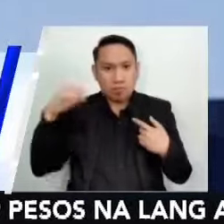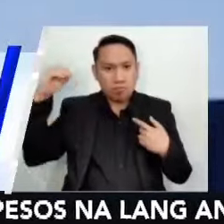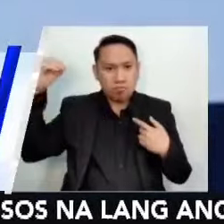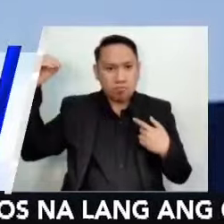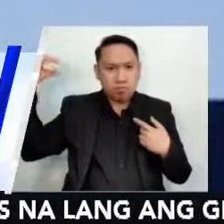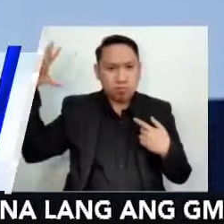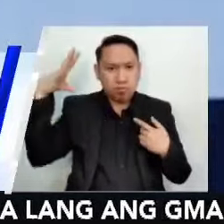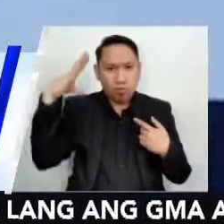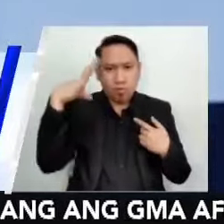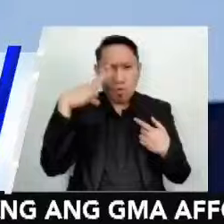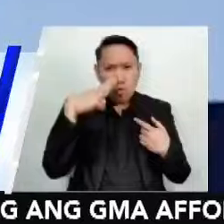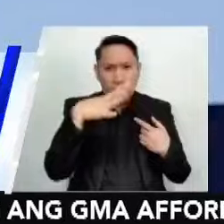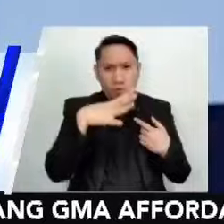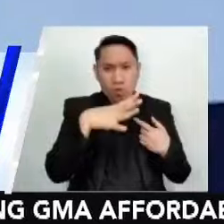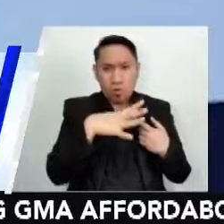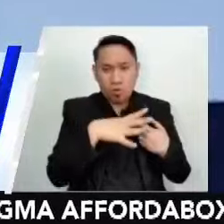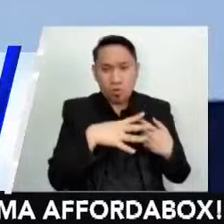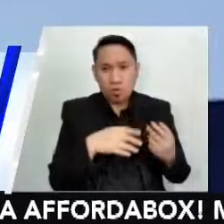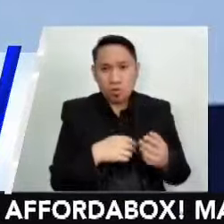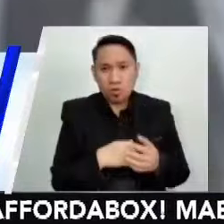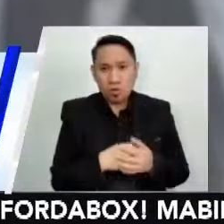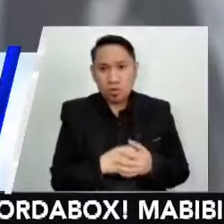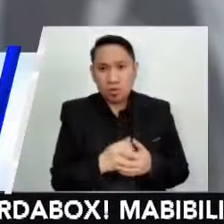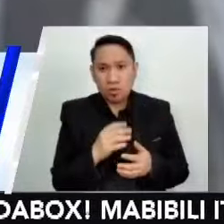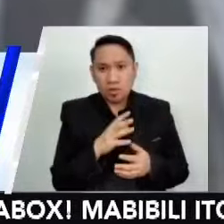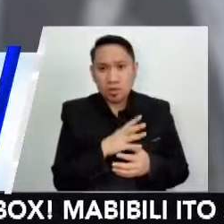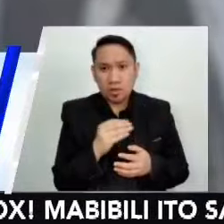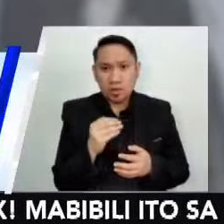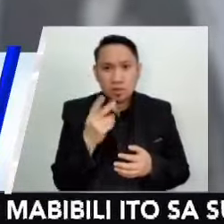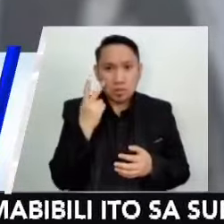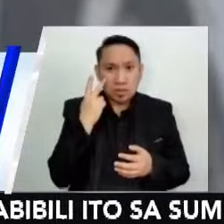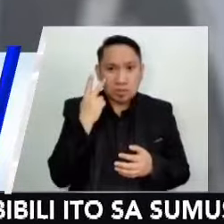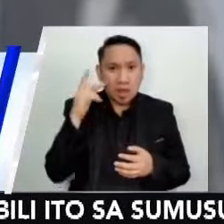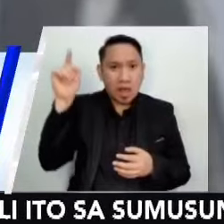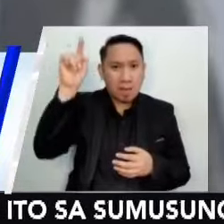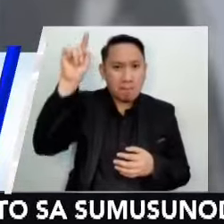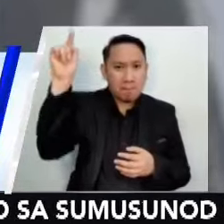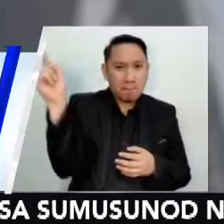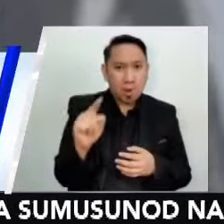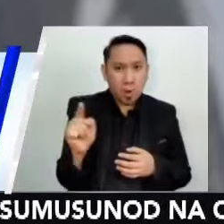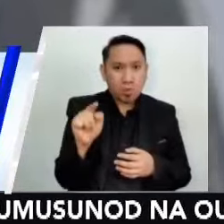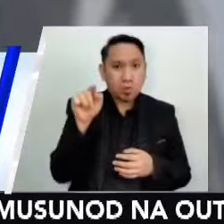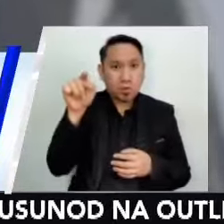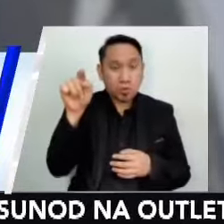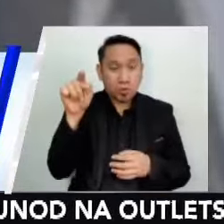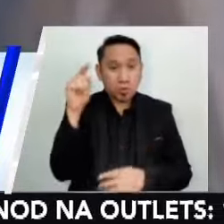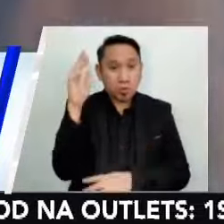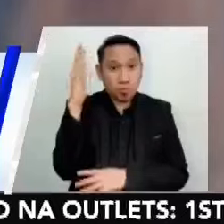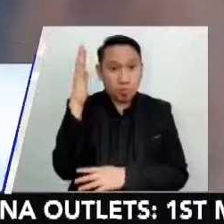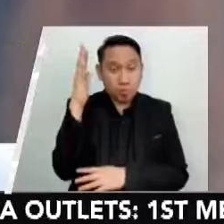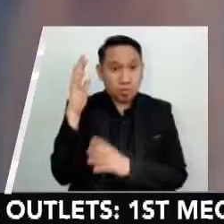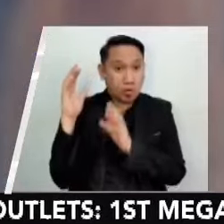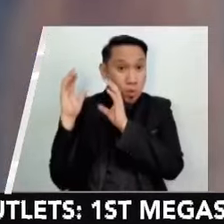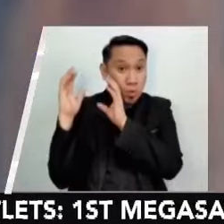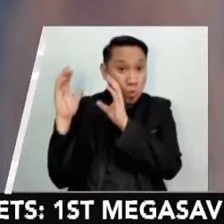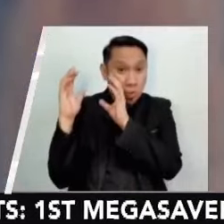mga empleyado at turista dati na maana pala ng kidlat ang isang puno ng nyog. Wala naman nasaktan sa